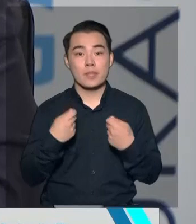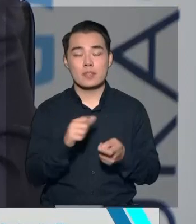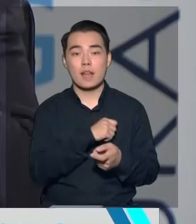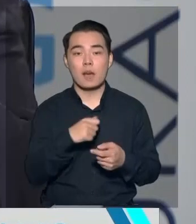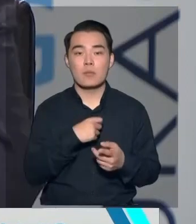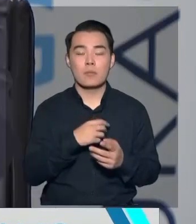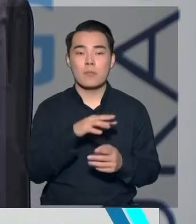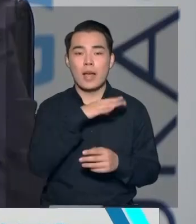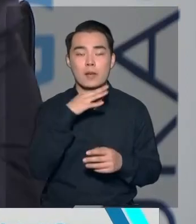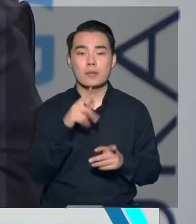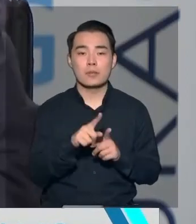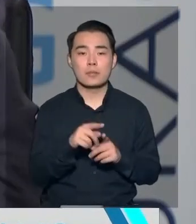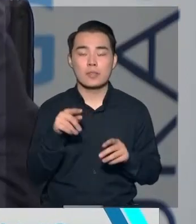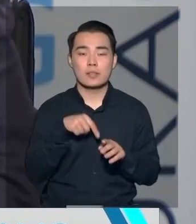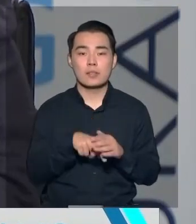бүкіл жағы